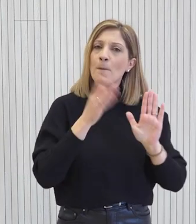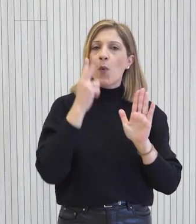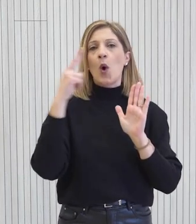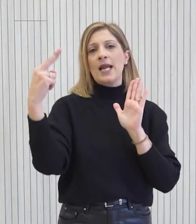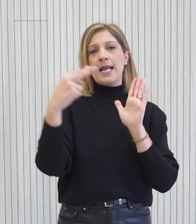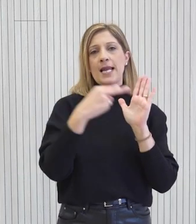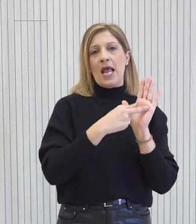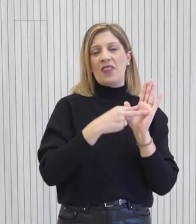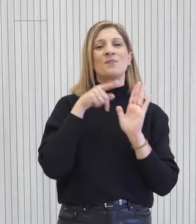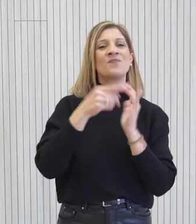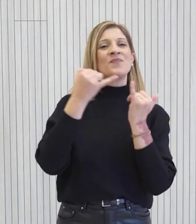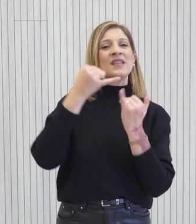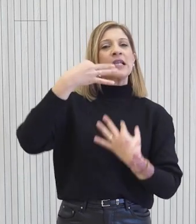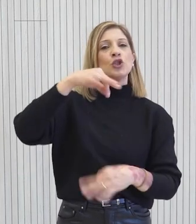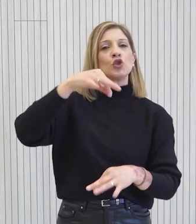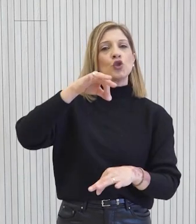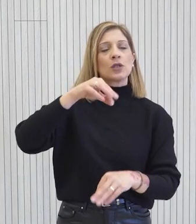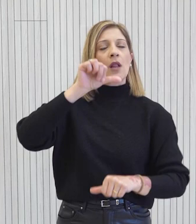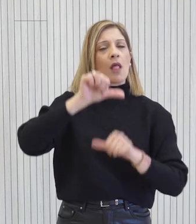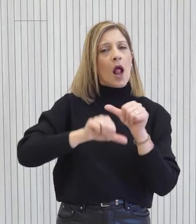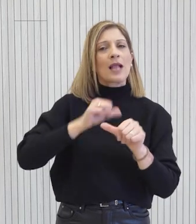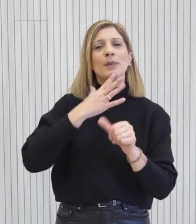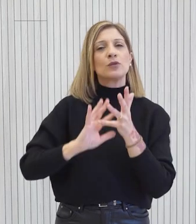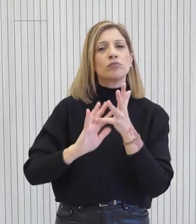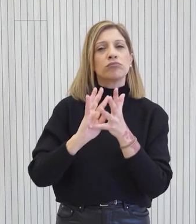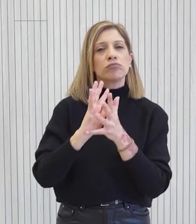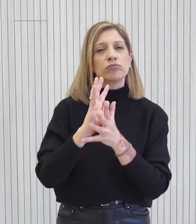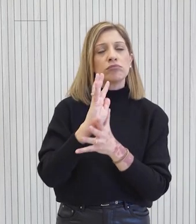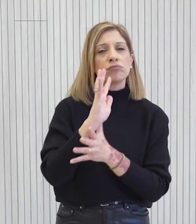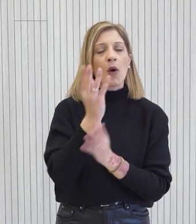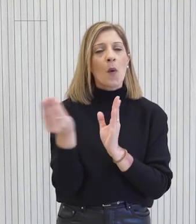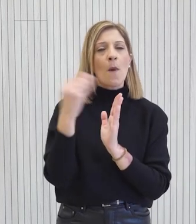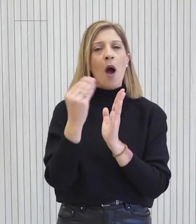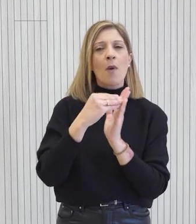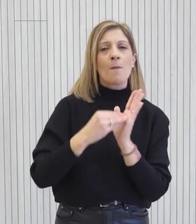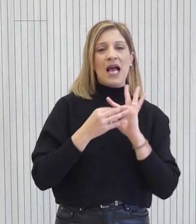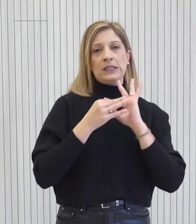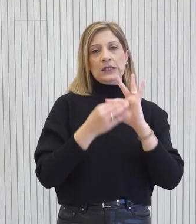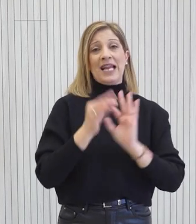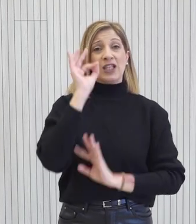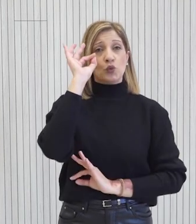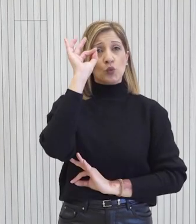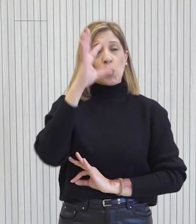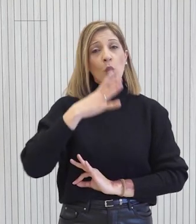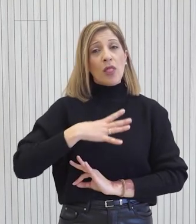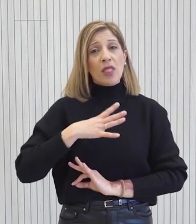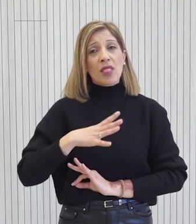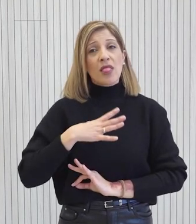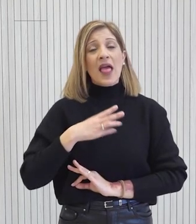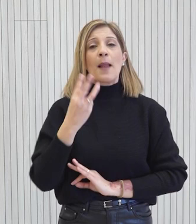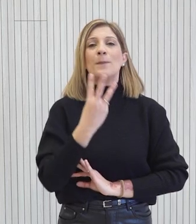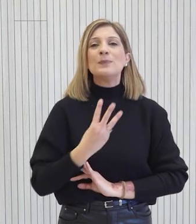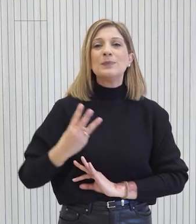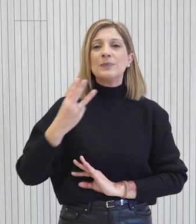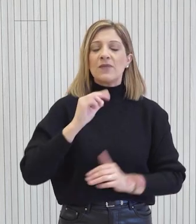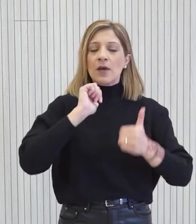Το διακυβέρνηση.gov.cy θα εξελίσσεται διαρκώς, θα επικυρωποιείται και θα ενισχύεται, με στόχο να καταστεί μια ψηφιακή πύλη